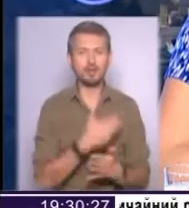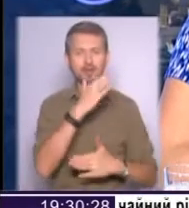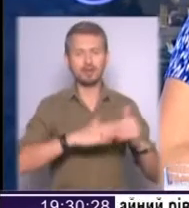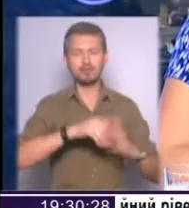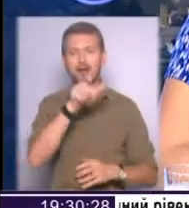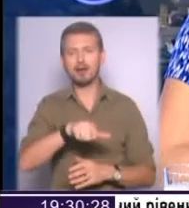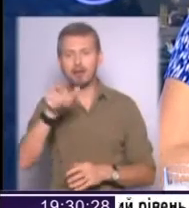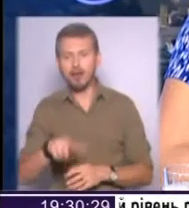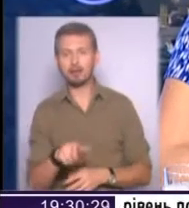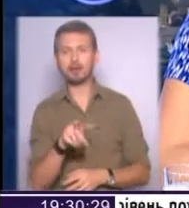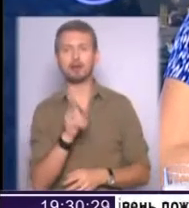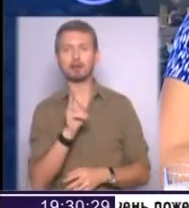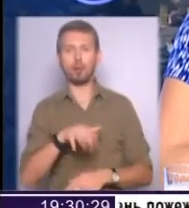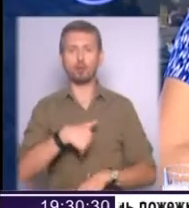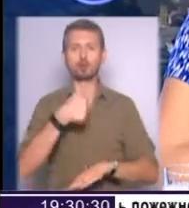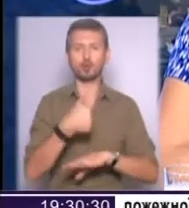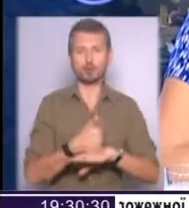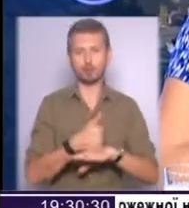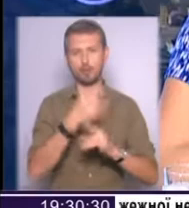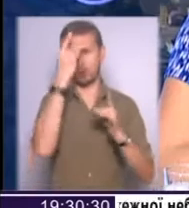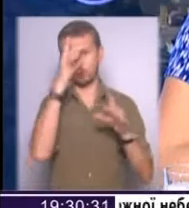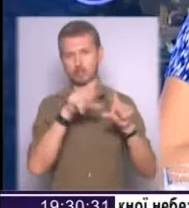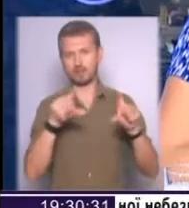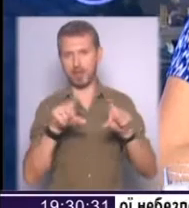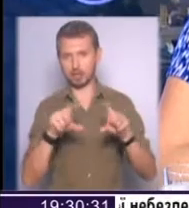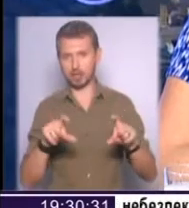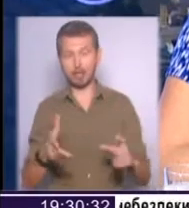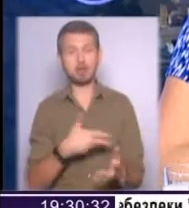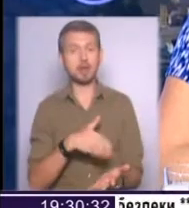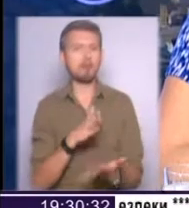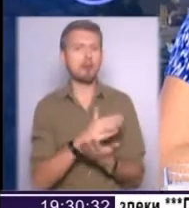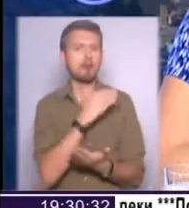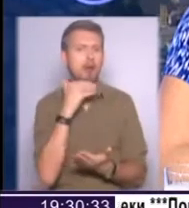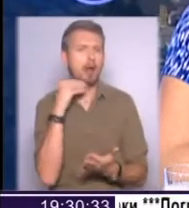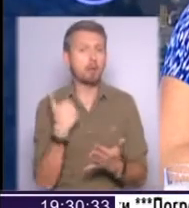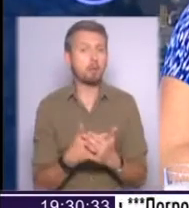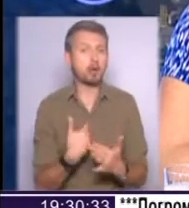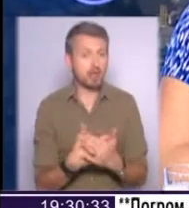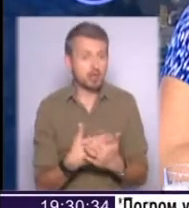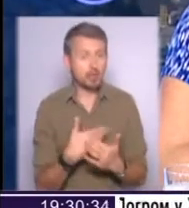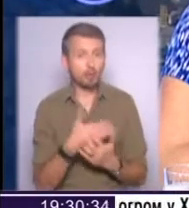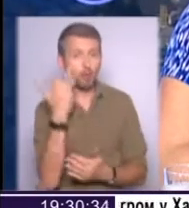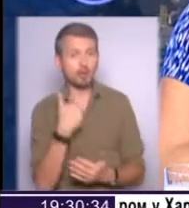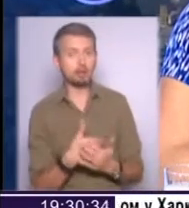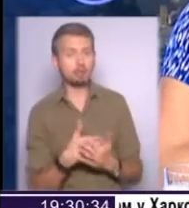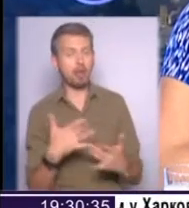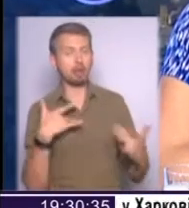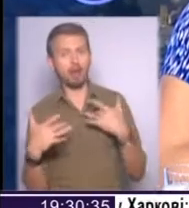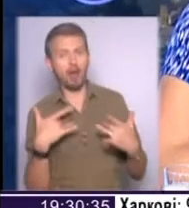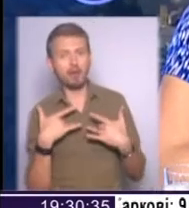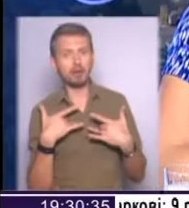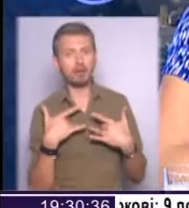які очолюють інституції культури. Ми маємо дуже багато прикладів, Іро, коли, наприклад, театр, чи